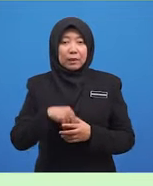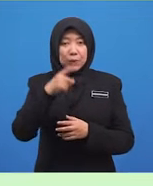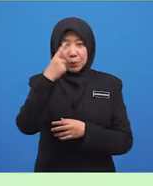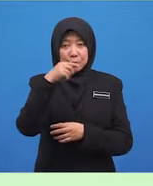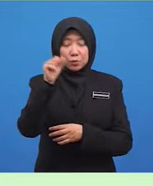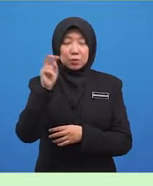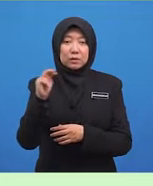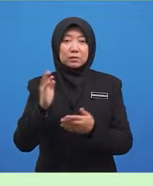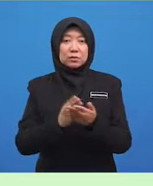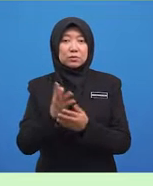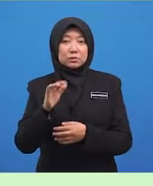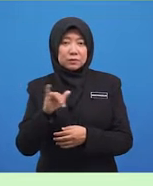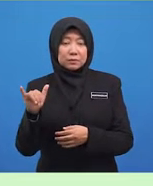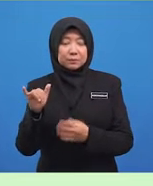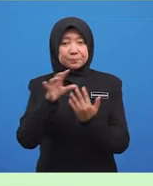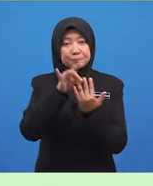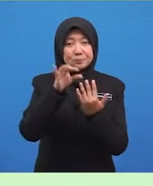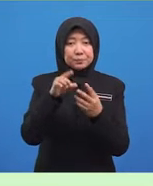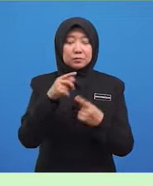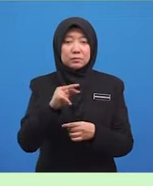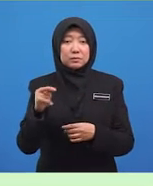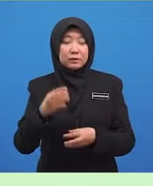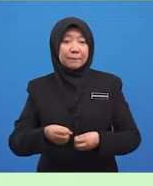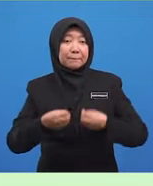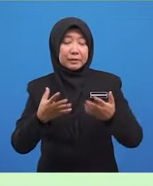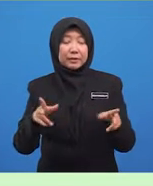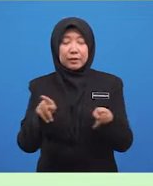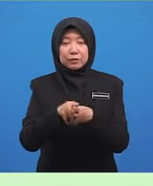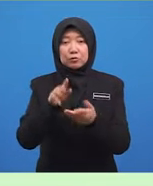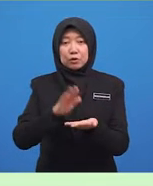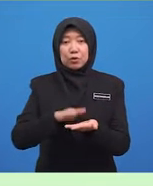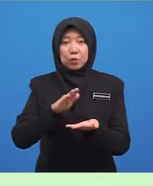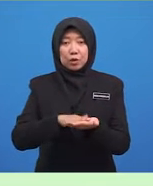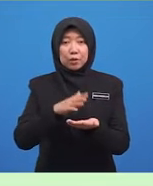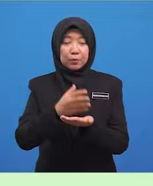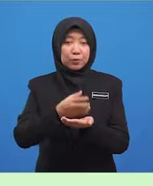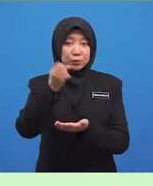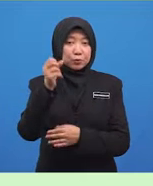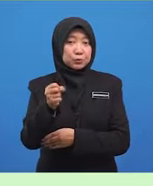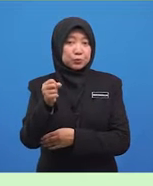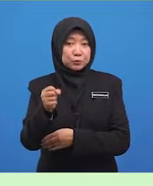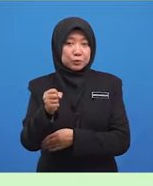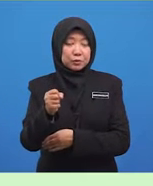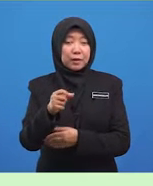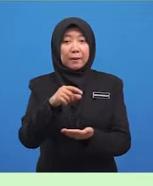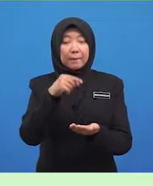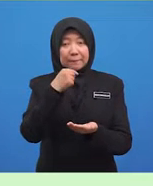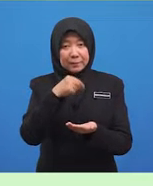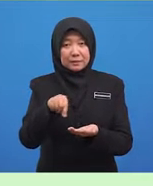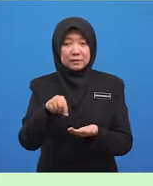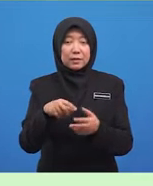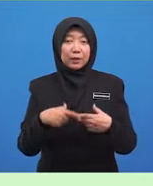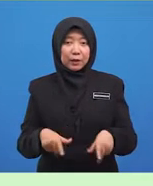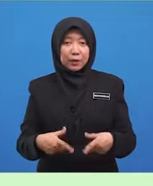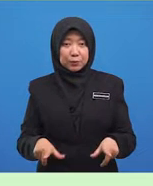Untuk soalan seterusnya, pilihan jawapan yang diberi ialah kasut sekolah, botol susu dan